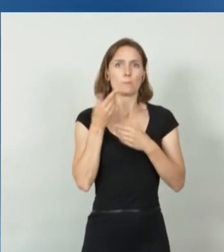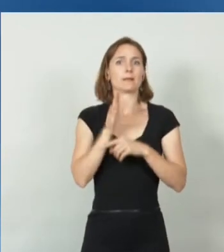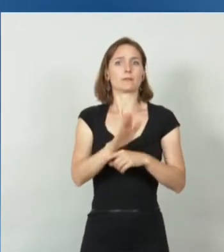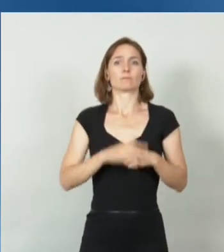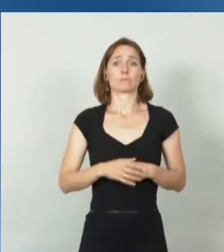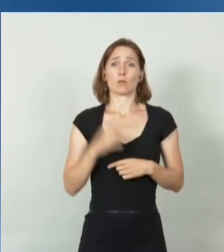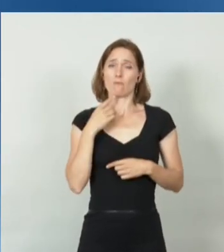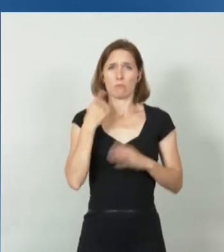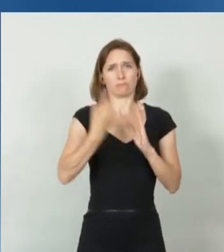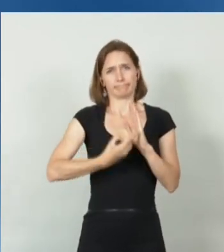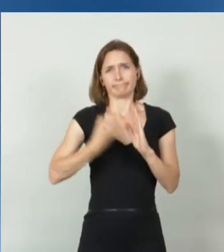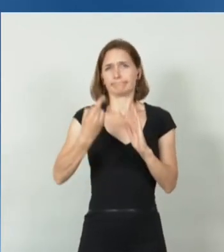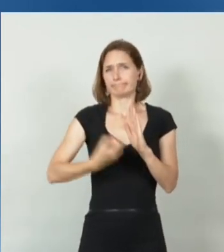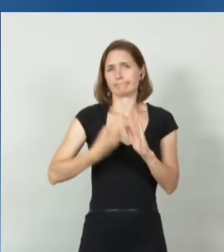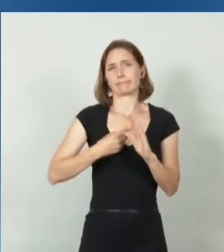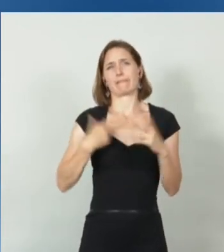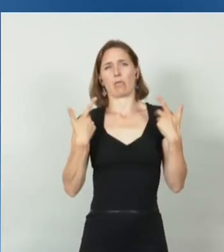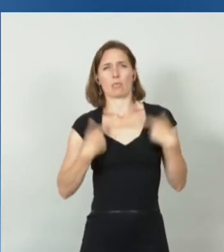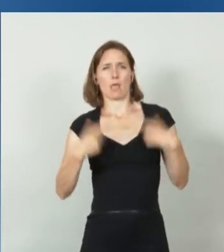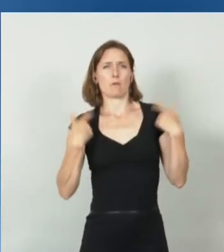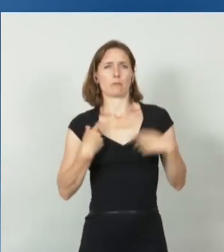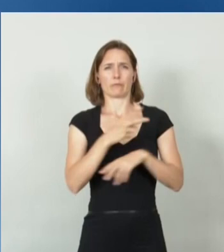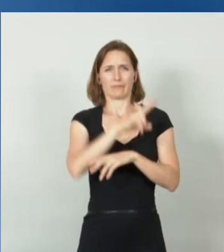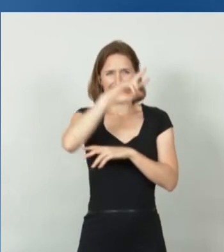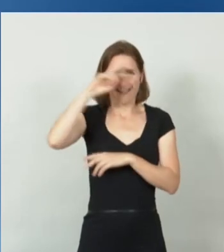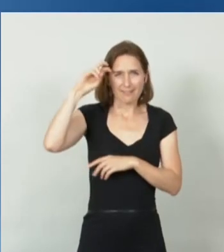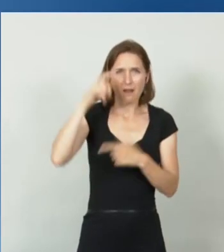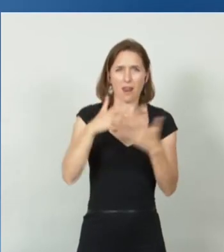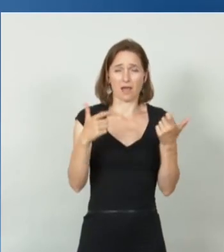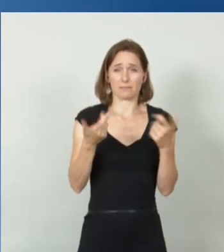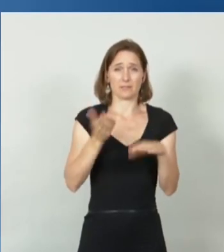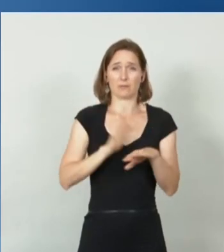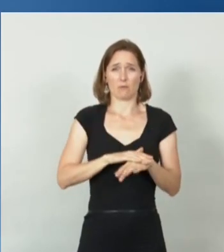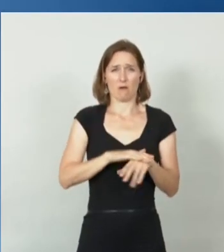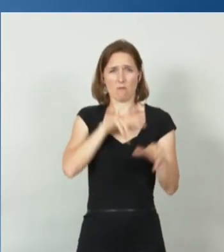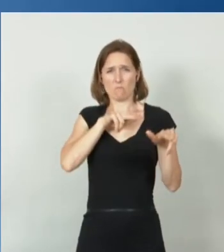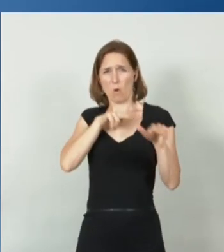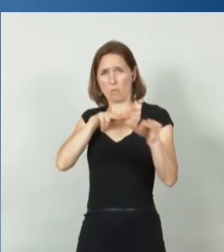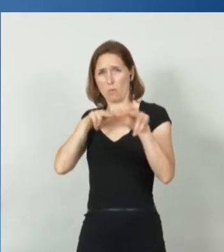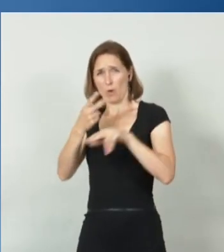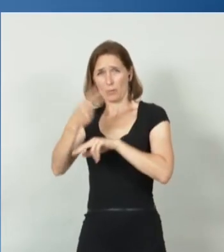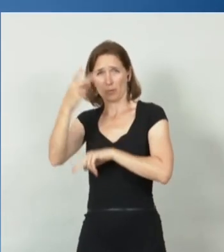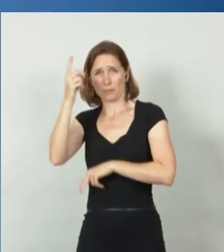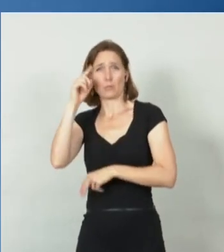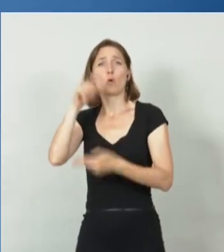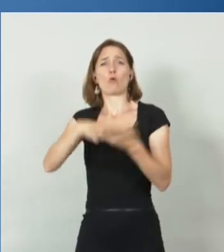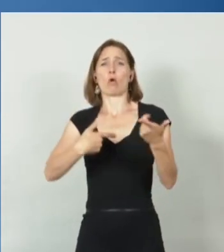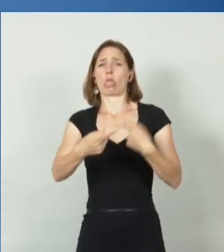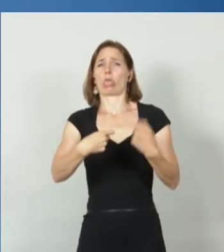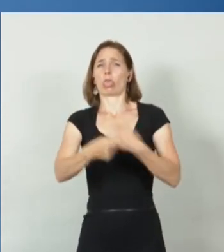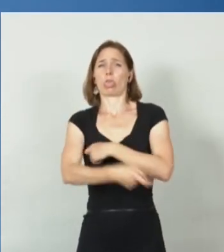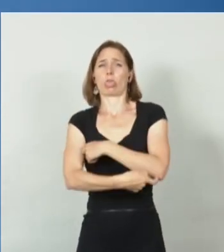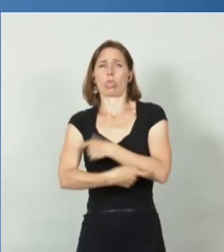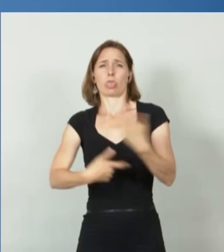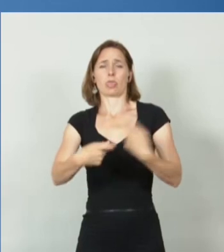gardiennage nous subissons les fusillades et les tensions quotidiennes des points de Deal alors même que vous avez voulu faire des